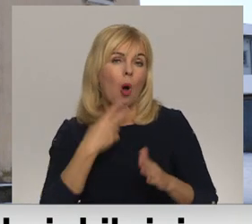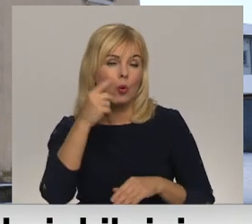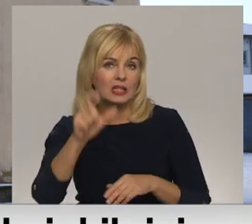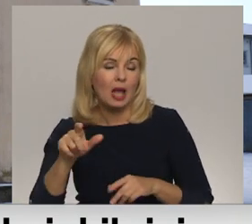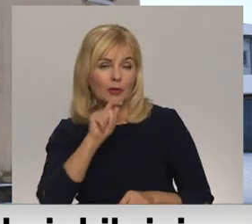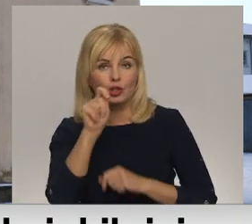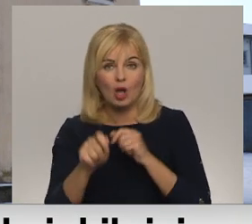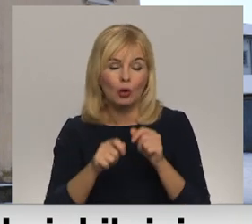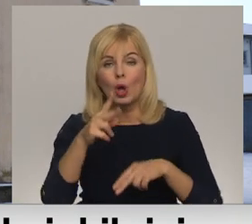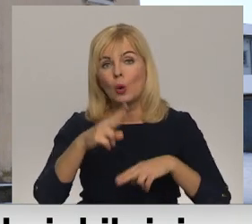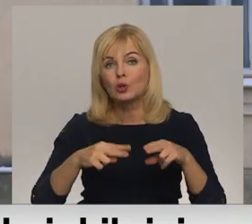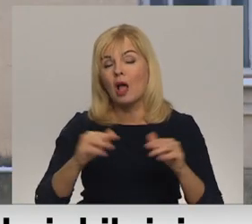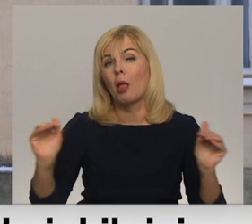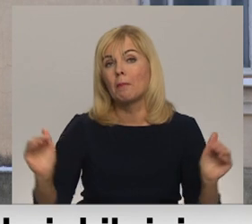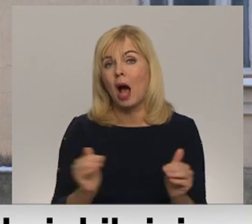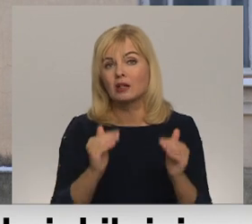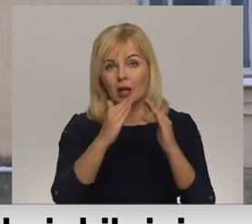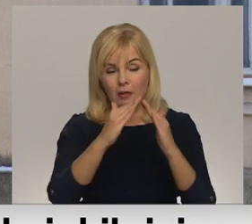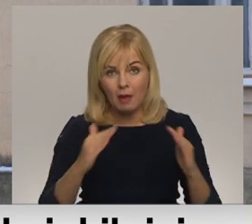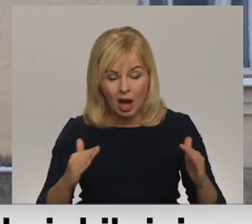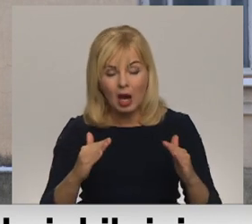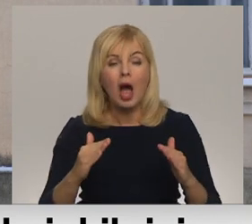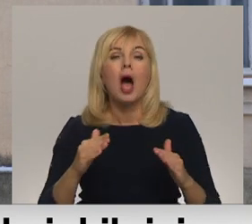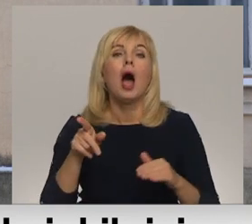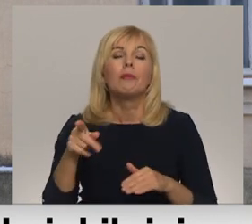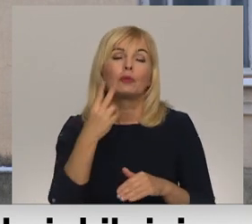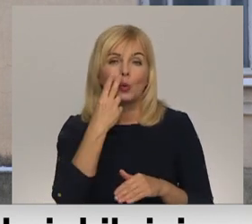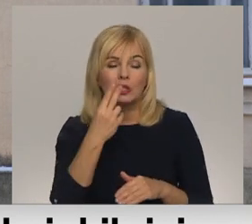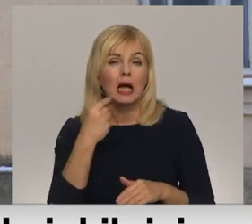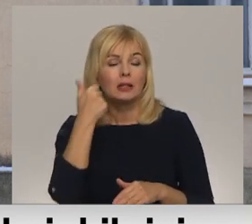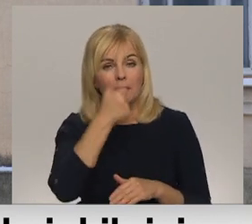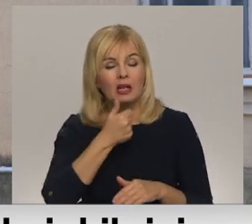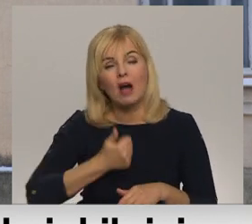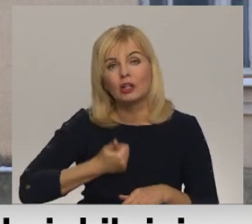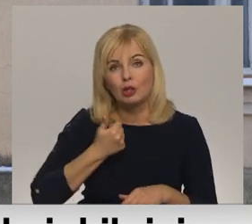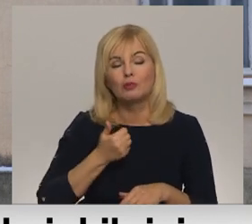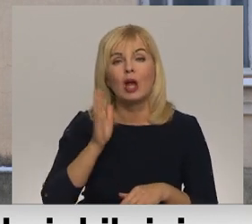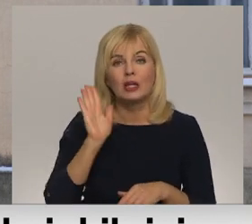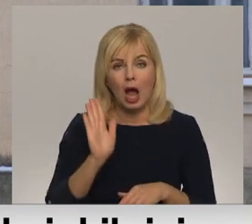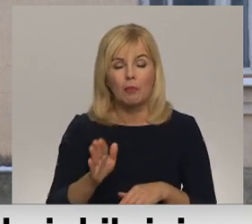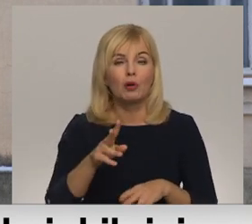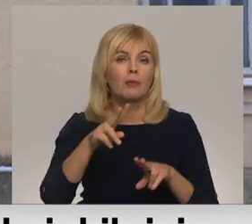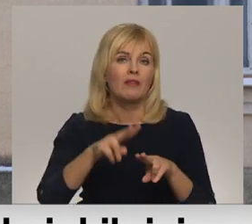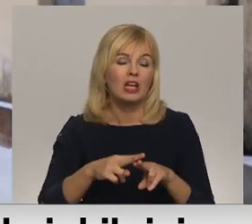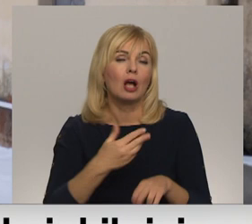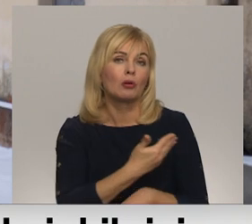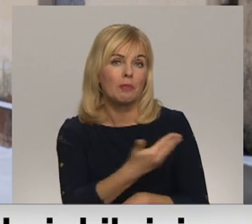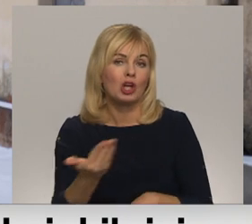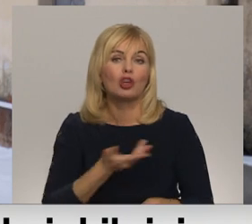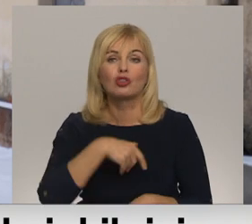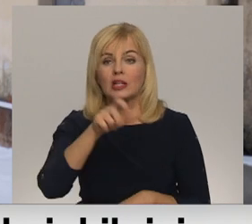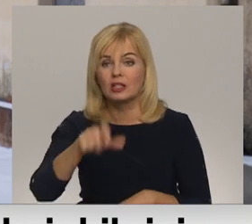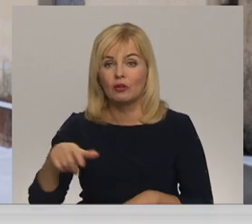par ziedojumiem uzcēla mazāku. Igurds Baņķis uzskata, ka no privāta īpašuma tam atkal jākļūst par vietu cilvēkiem. Viņš